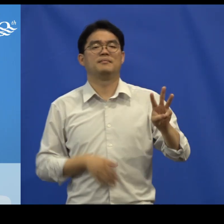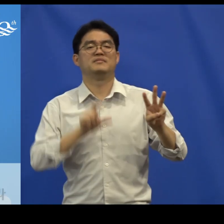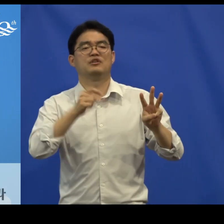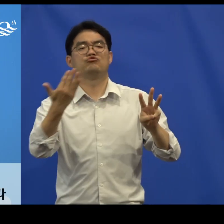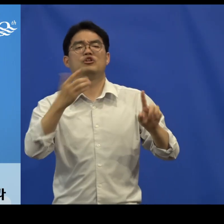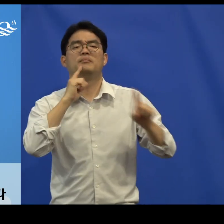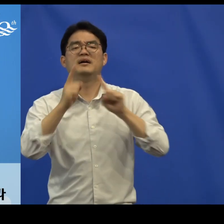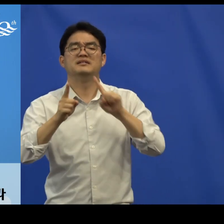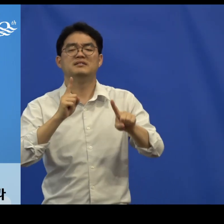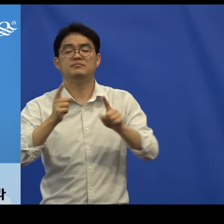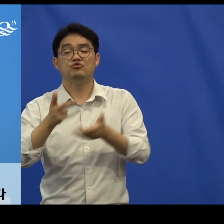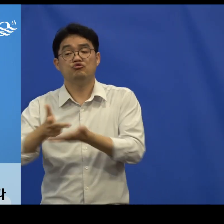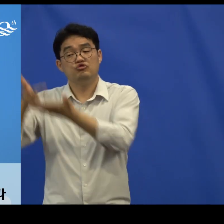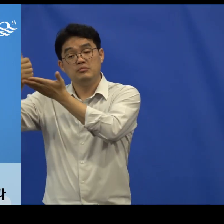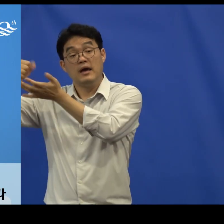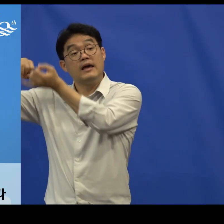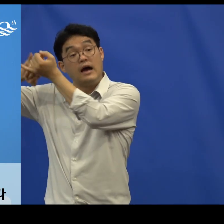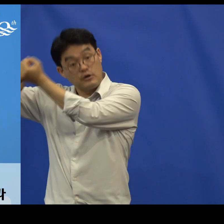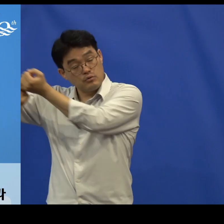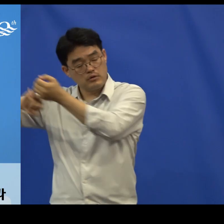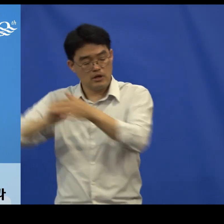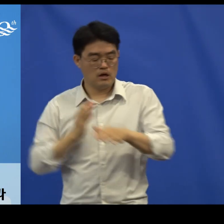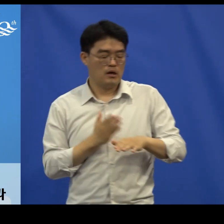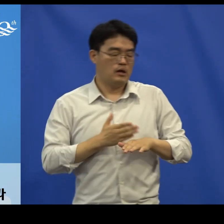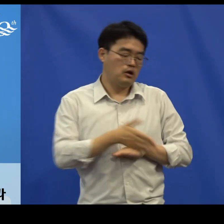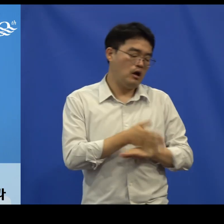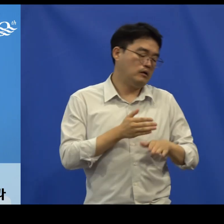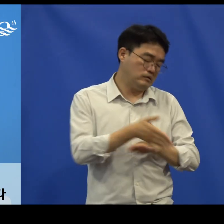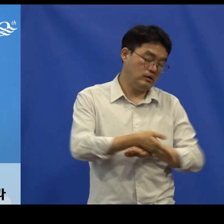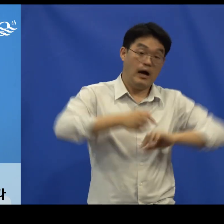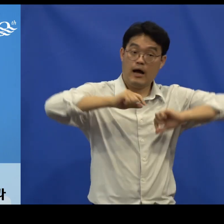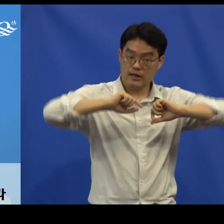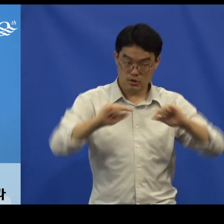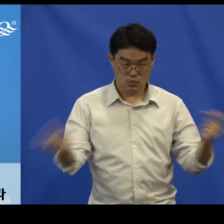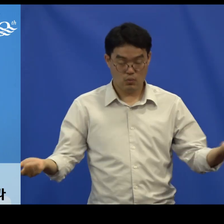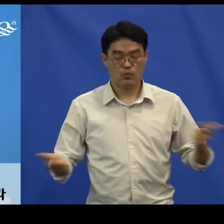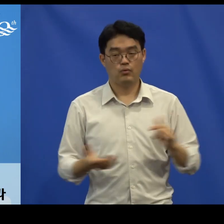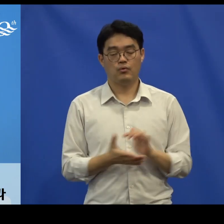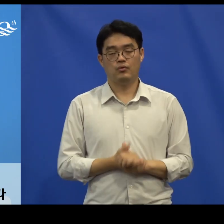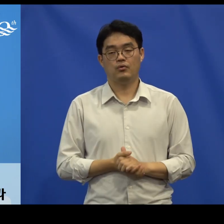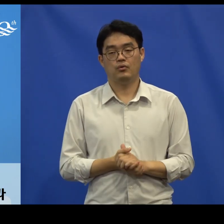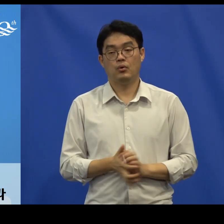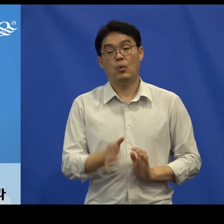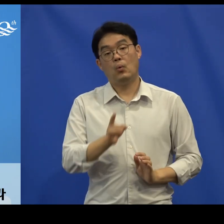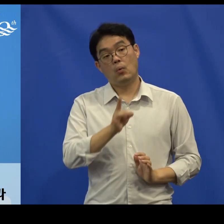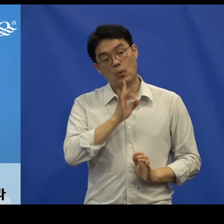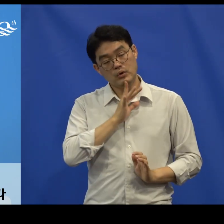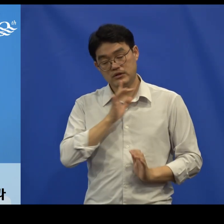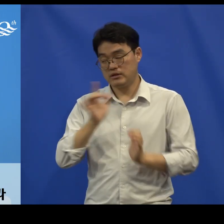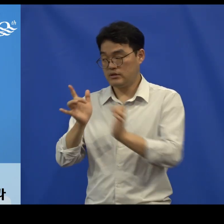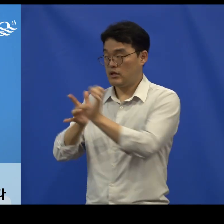것이 아니라, 우리는 더디다고 생각하는 더딘 것이 아니고 오직